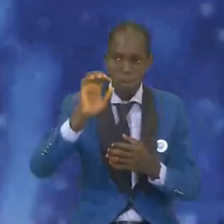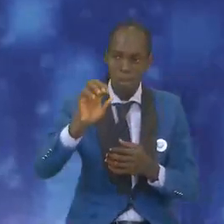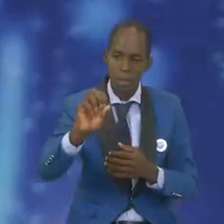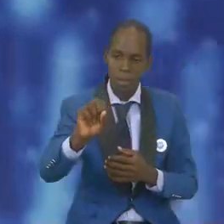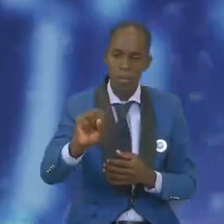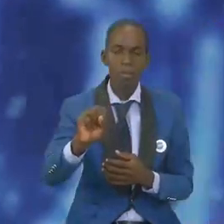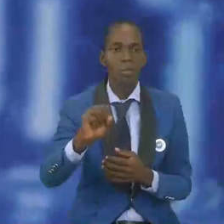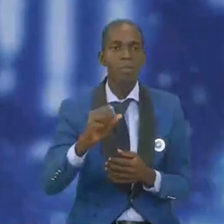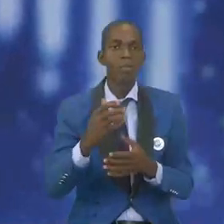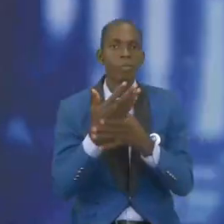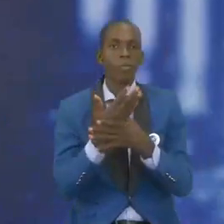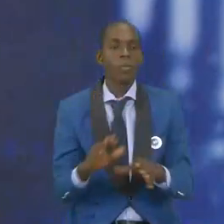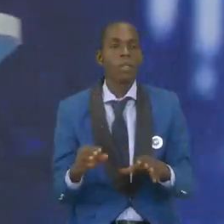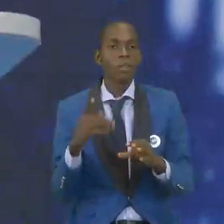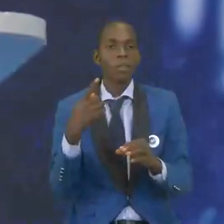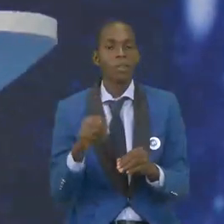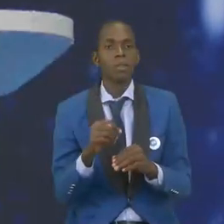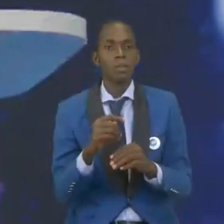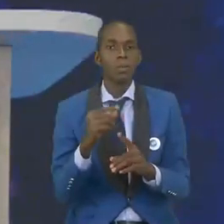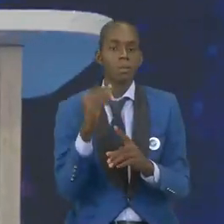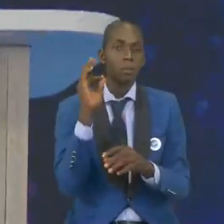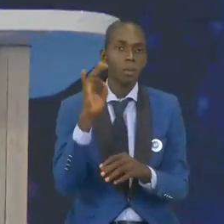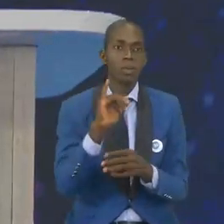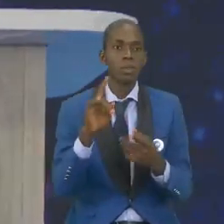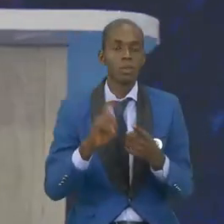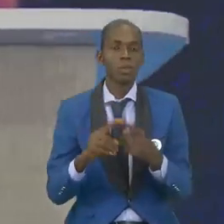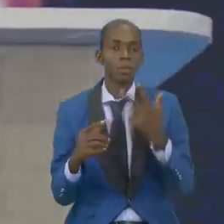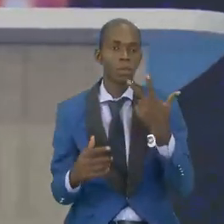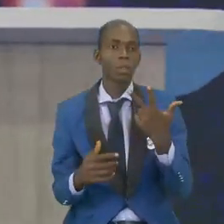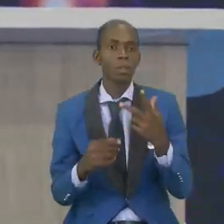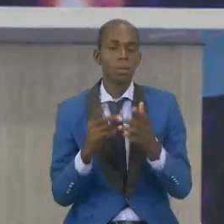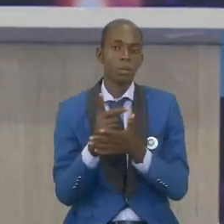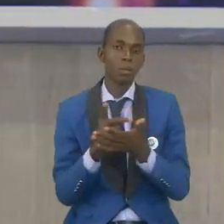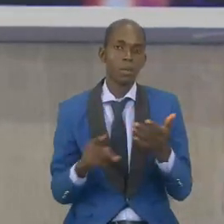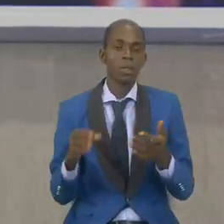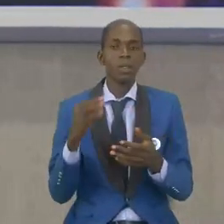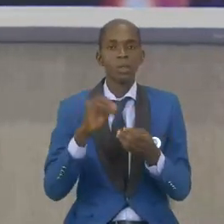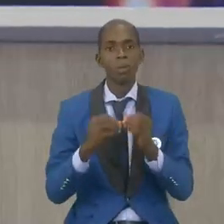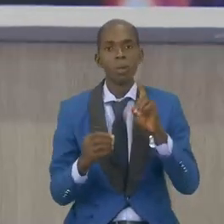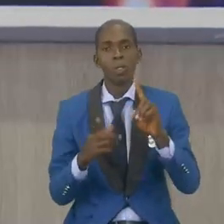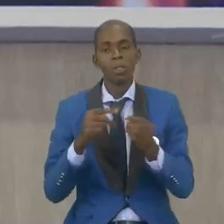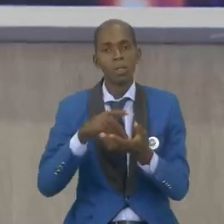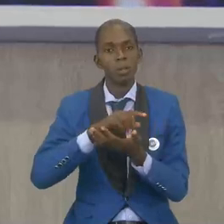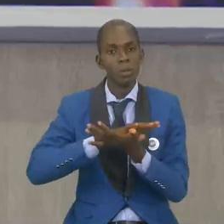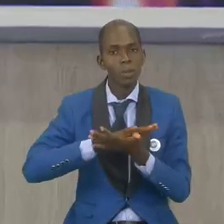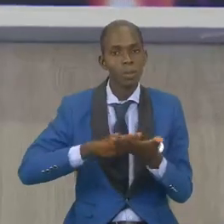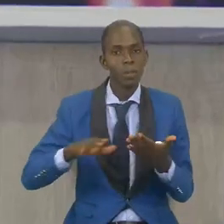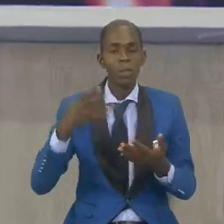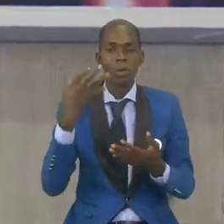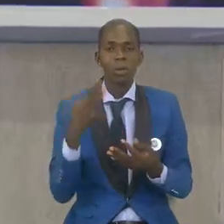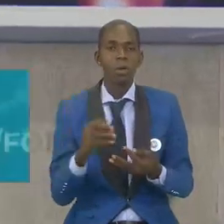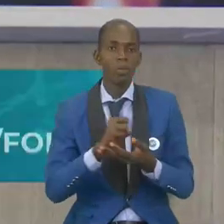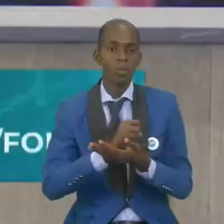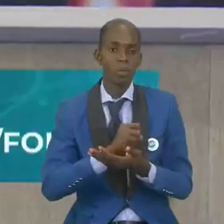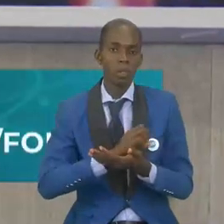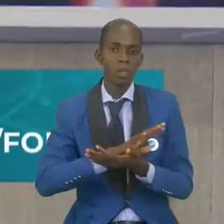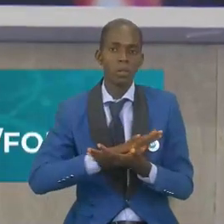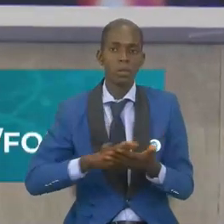a fermé les gueules des lions. Le message est divisé en trois parties. Premièrement,